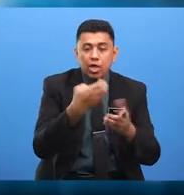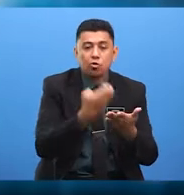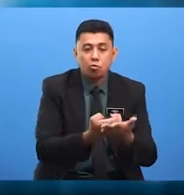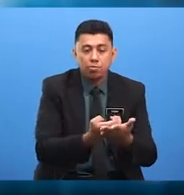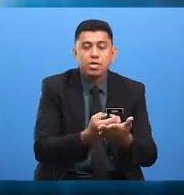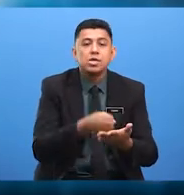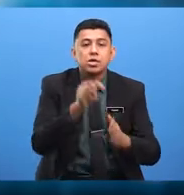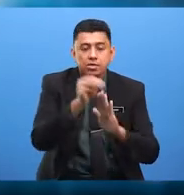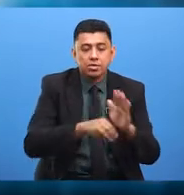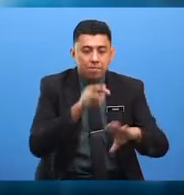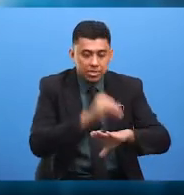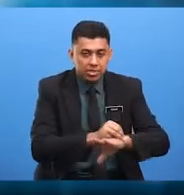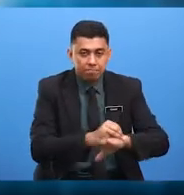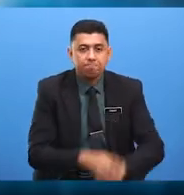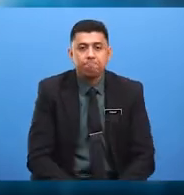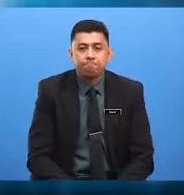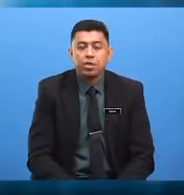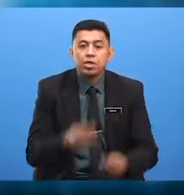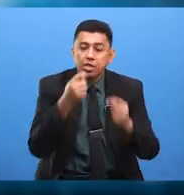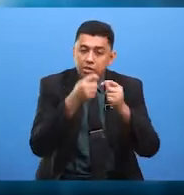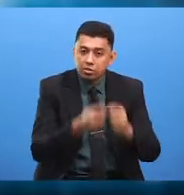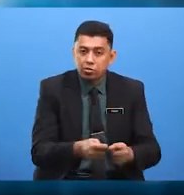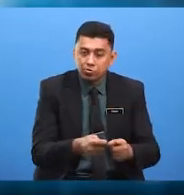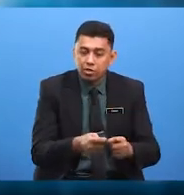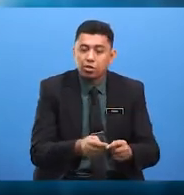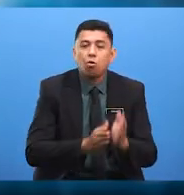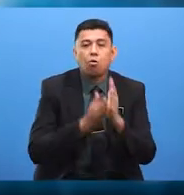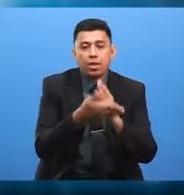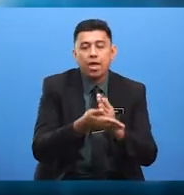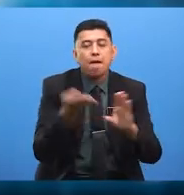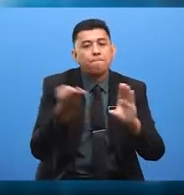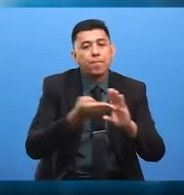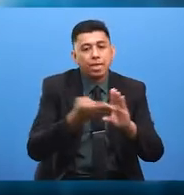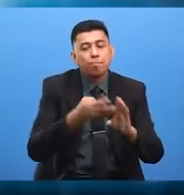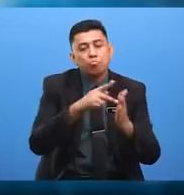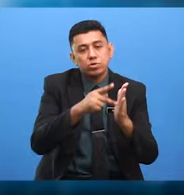pembelian jaminan kerajaan ditentukan oleh dan pusat